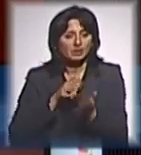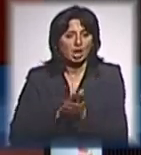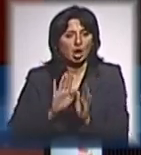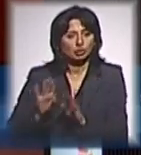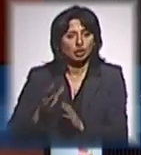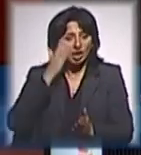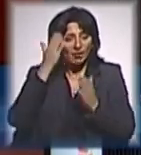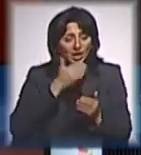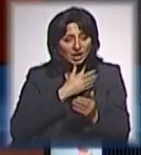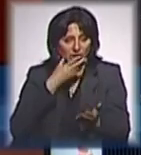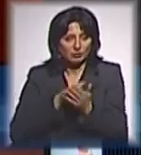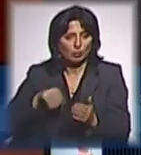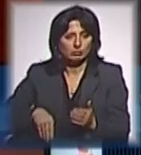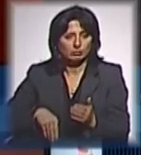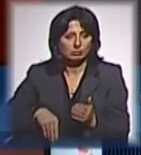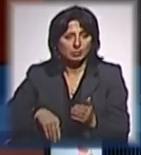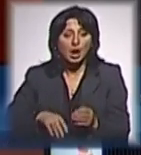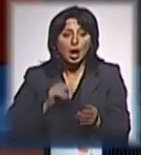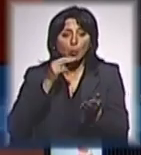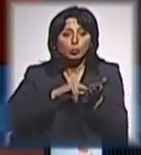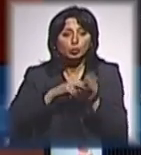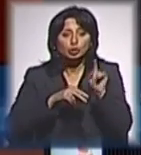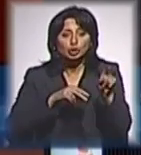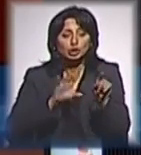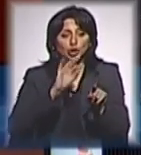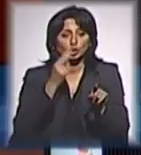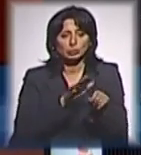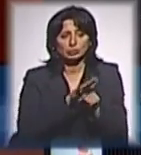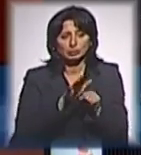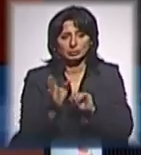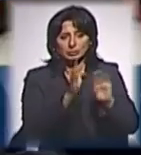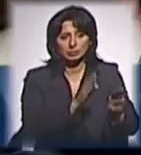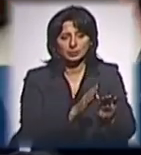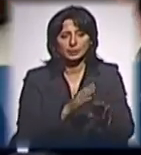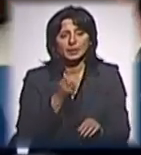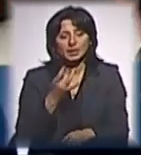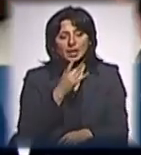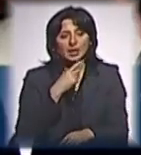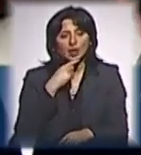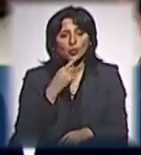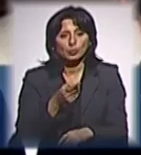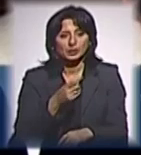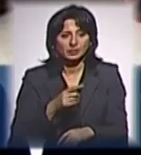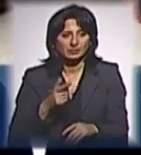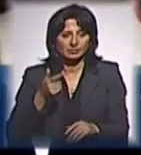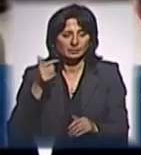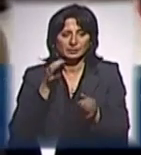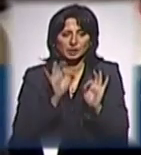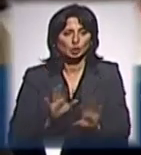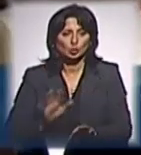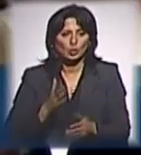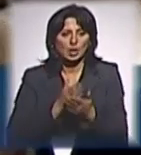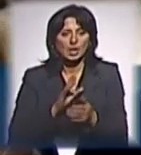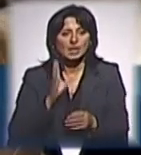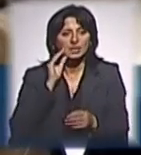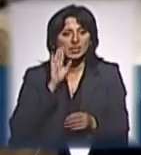ხარჯზე. ბიუჯეტის ხარჯები მოხმარდება სოციალურ დააპირებების შესრულებას და კიდევ ერთხელ გეუბნებით, რომ ძალიან ამორალური მგონია, როდესაც იმ